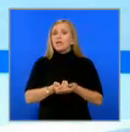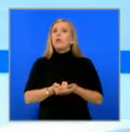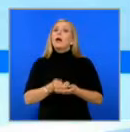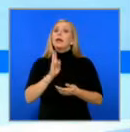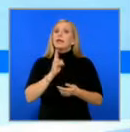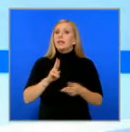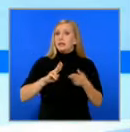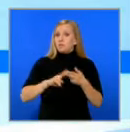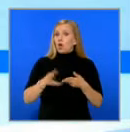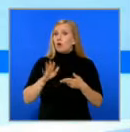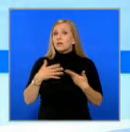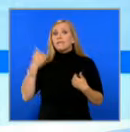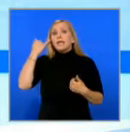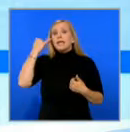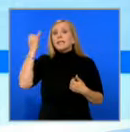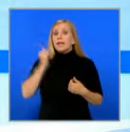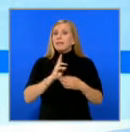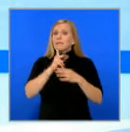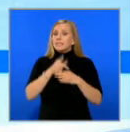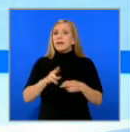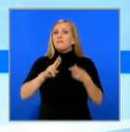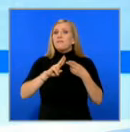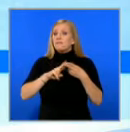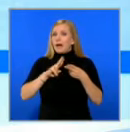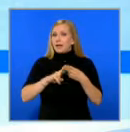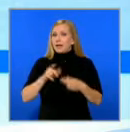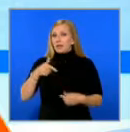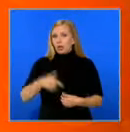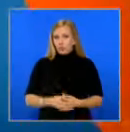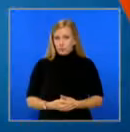с какви идеи за софия влиза в предизборната битка ваня